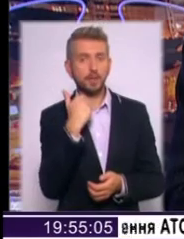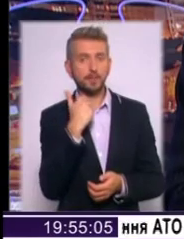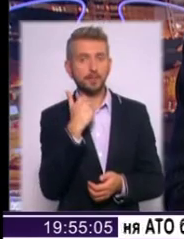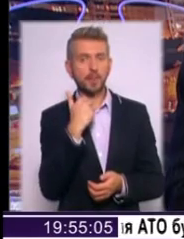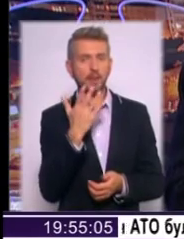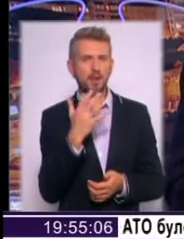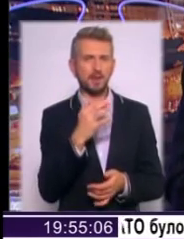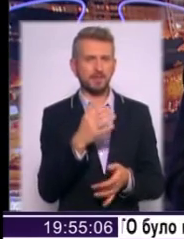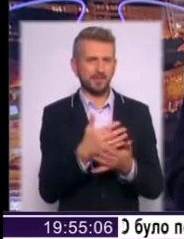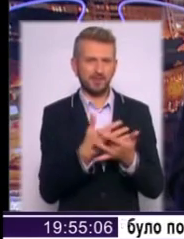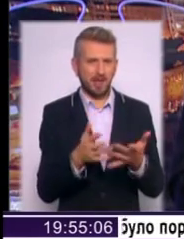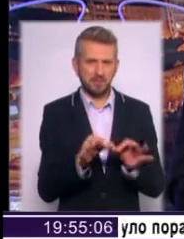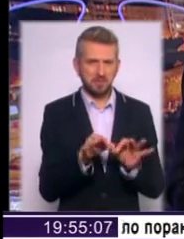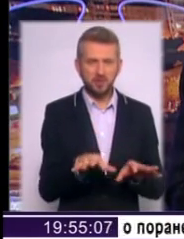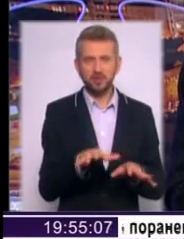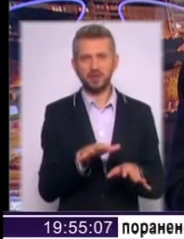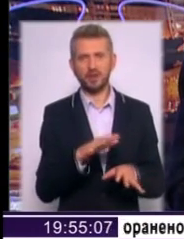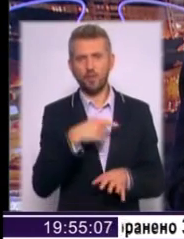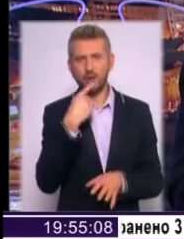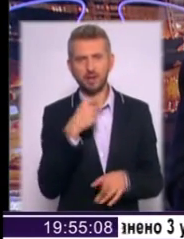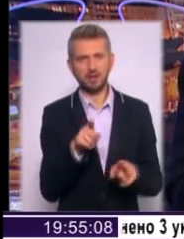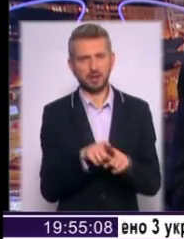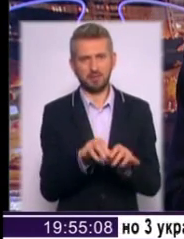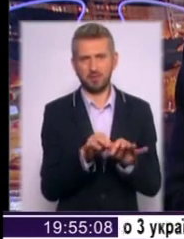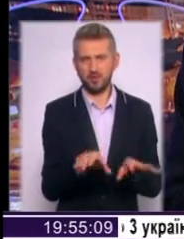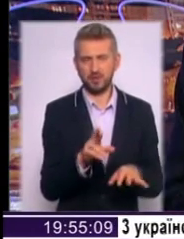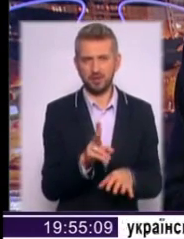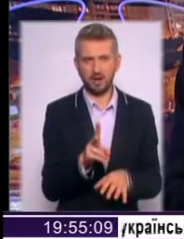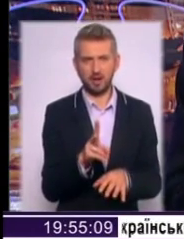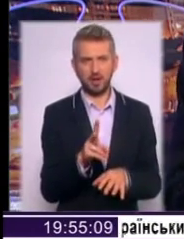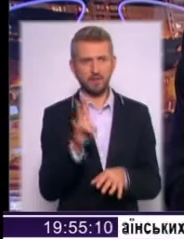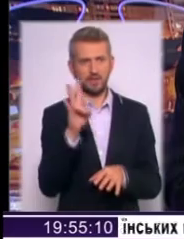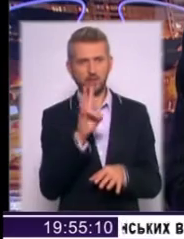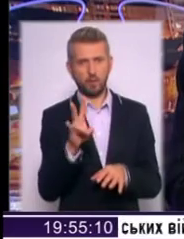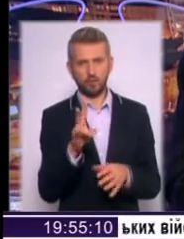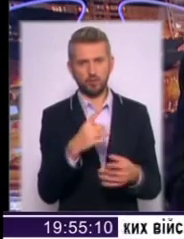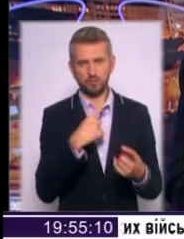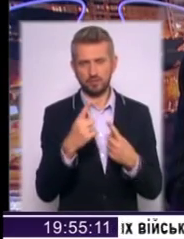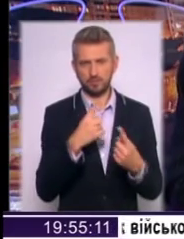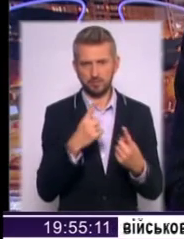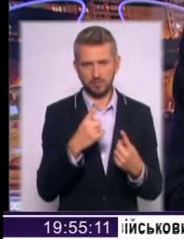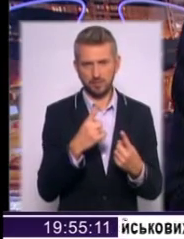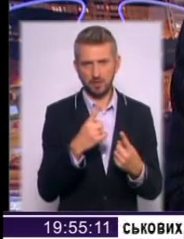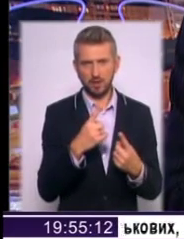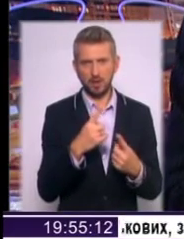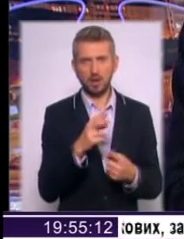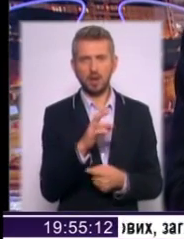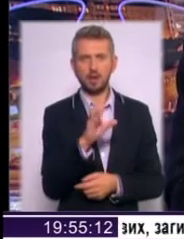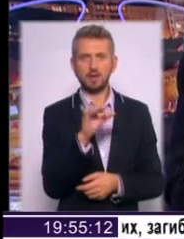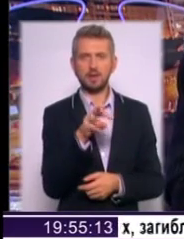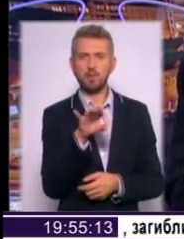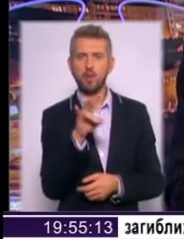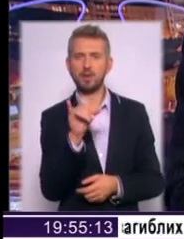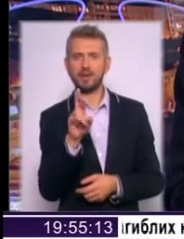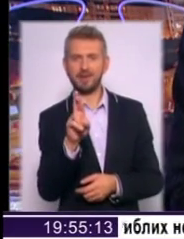силу певних причин, в тому числі називалися і такі нехороші слова в церковному лексиконі, як симонія і так